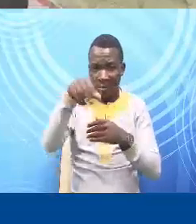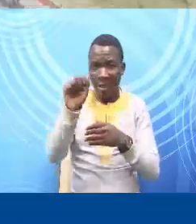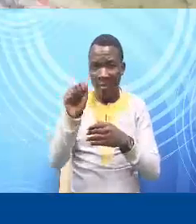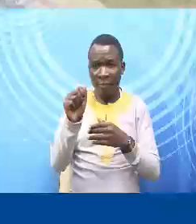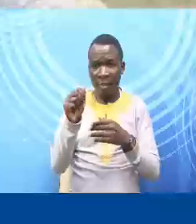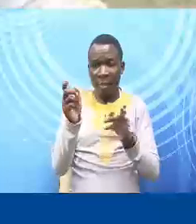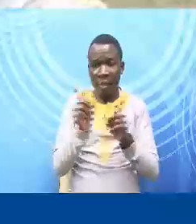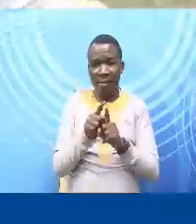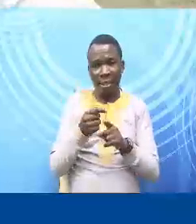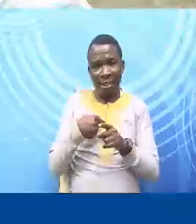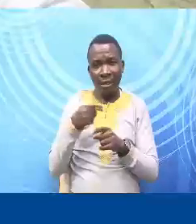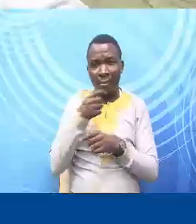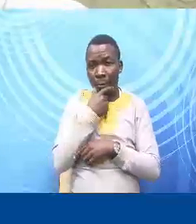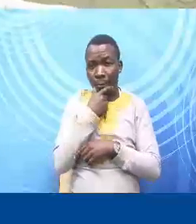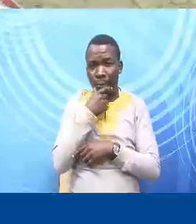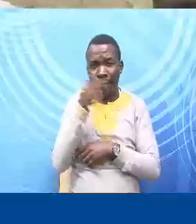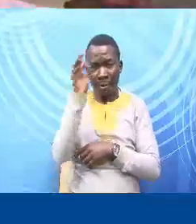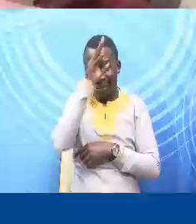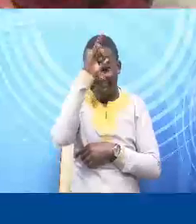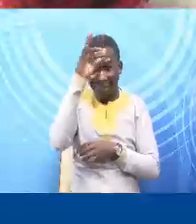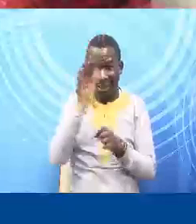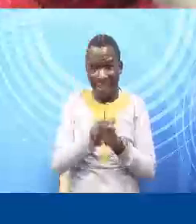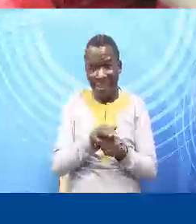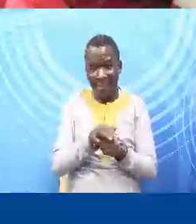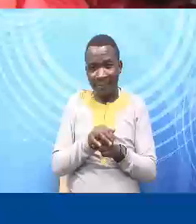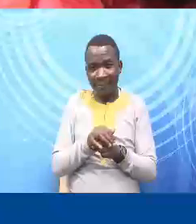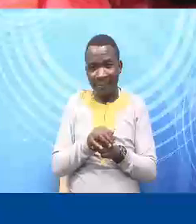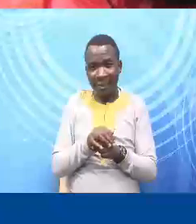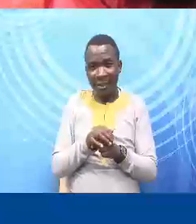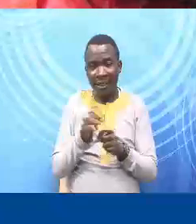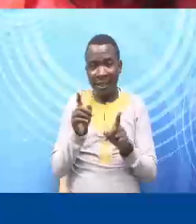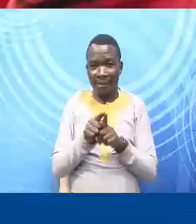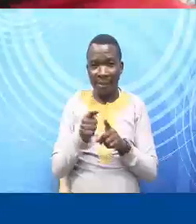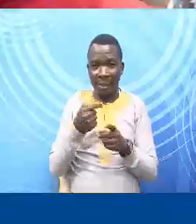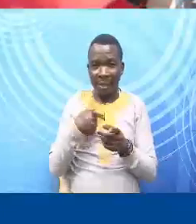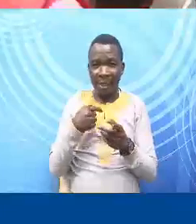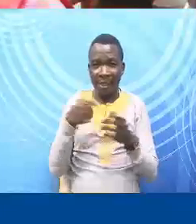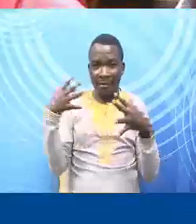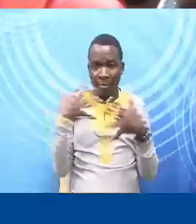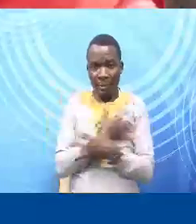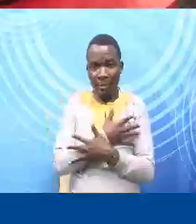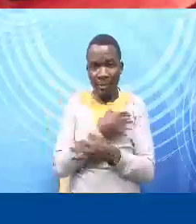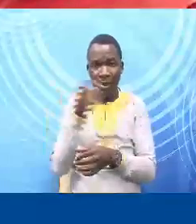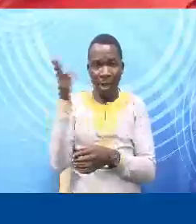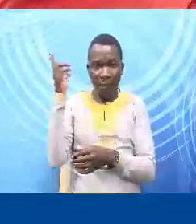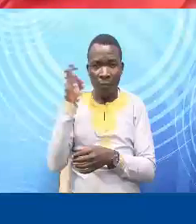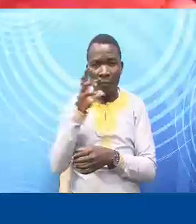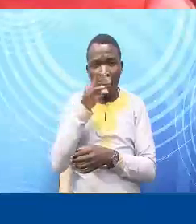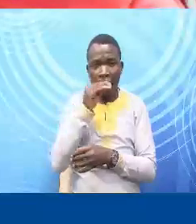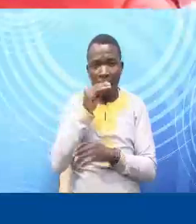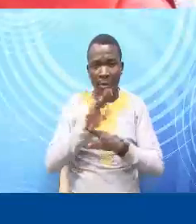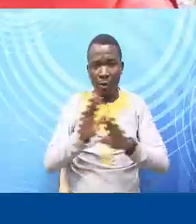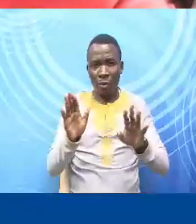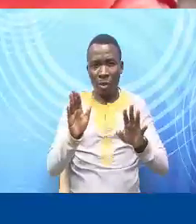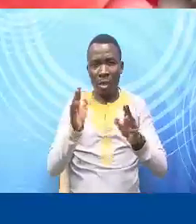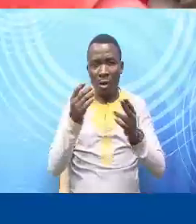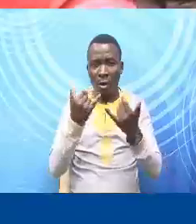nawe urumiwe niwe koko nanjye mu by'ukuri birantunguye nanjye nabyumvaga ku magambo none